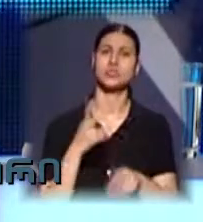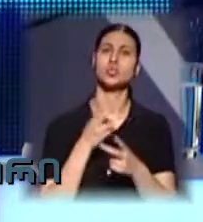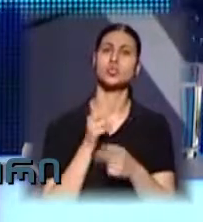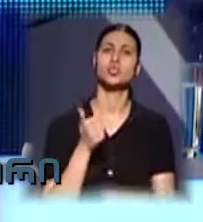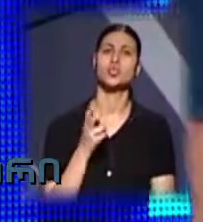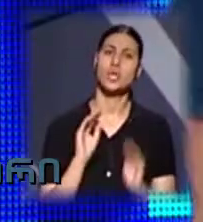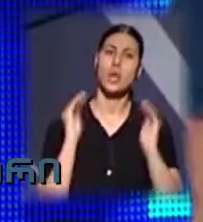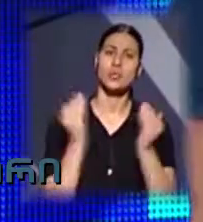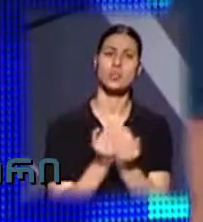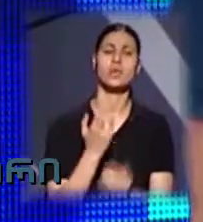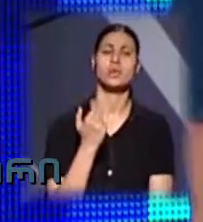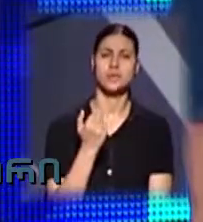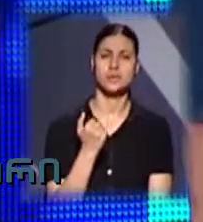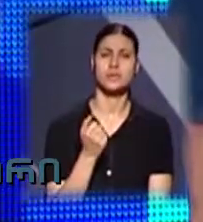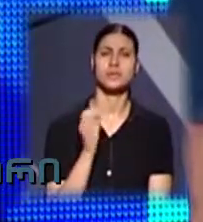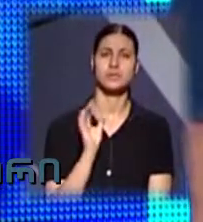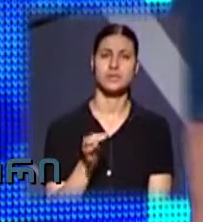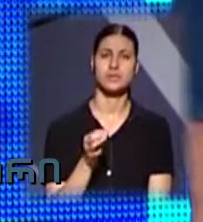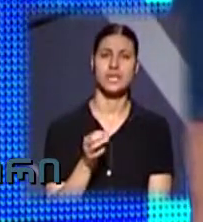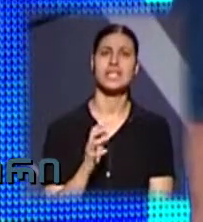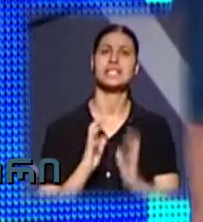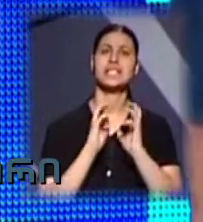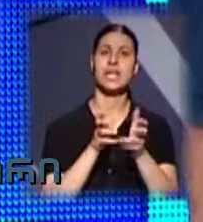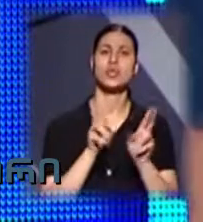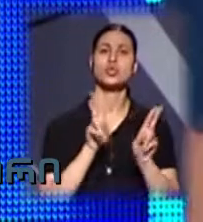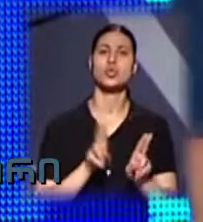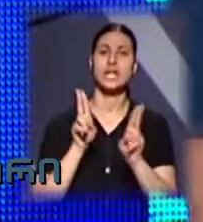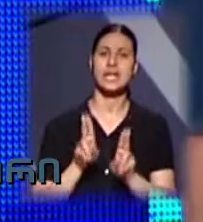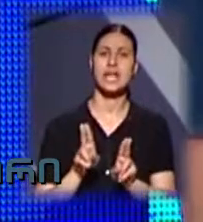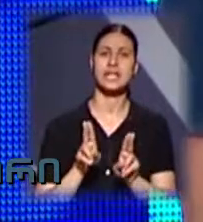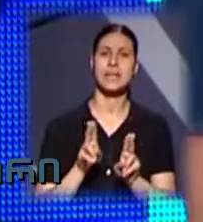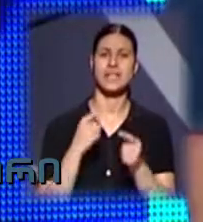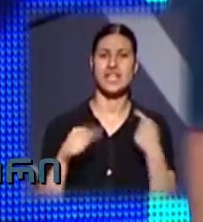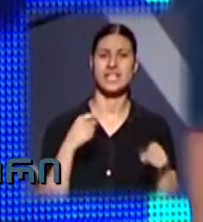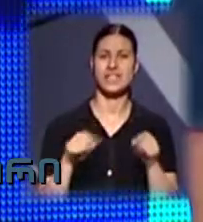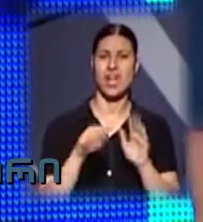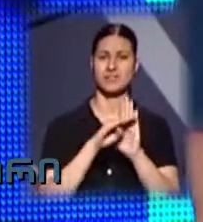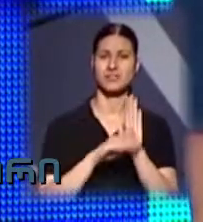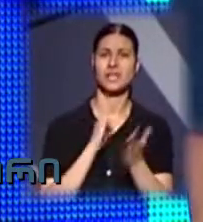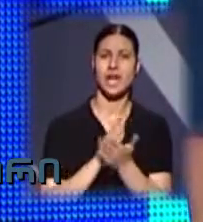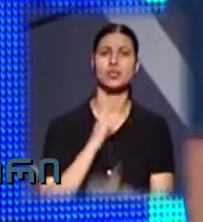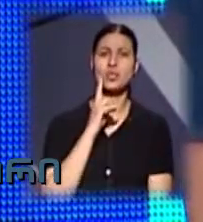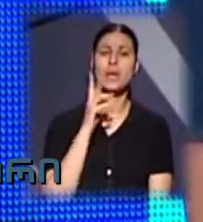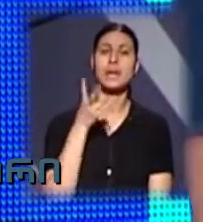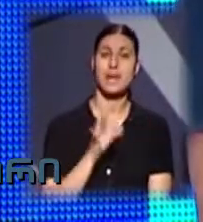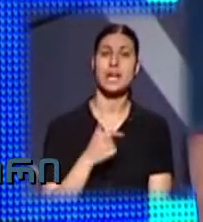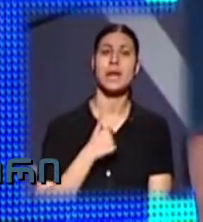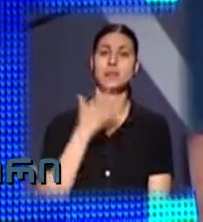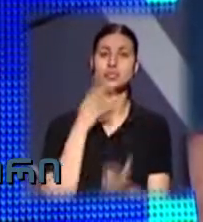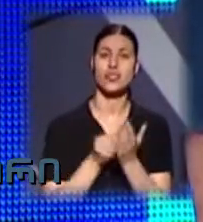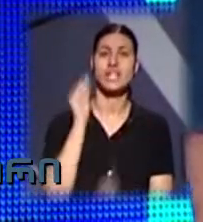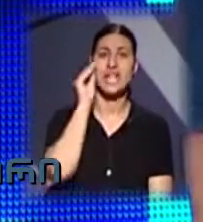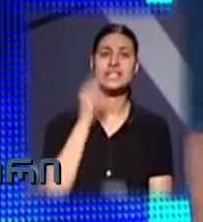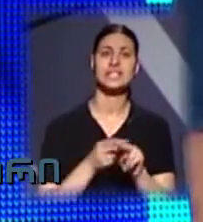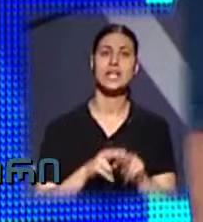თუ უნდა ხო? რა თქმა უნდა, საერთაშორისო სტანდარტების მიხედვით ბევრი სხვადასხვანაირი შეიძლება იყოს ზოოპარკი, მაგრამ ჩვენი აზრით ეს